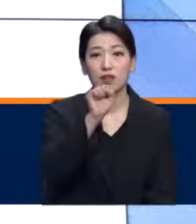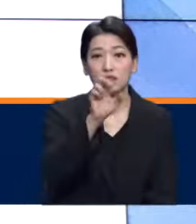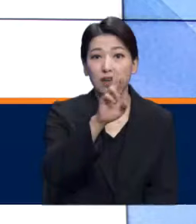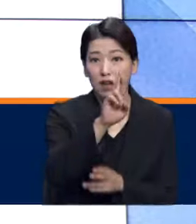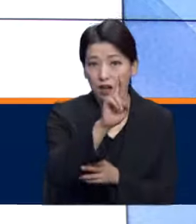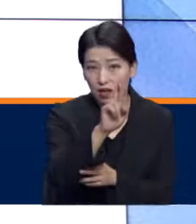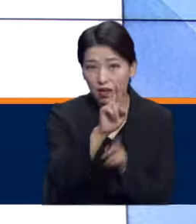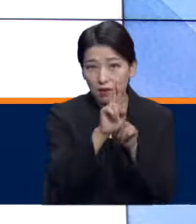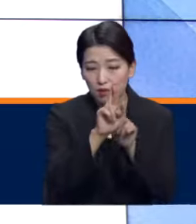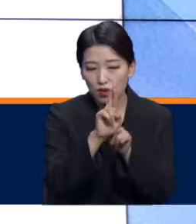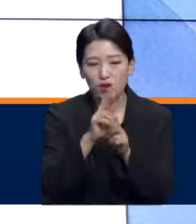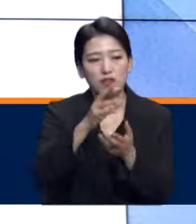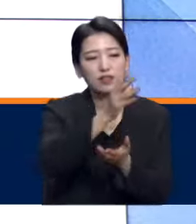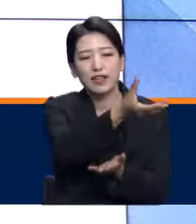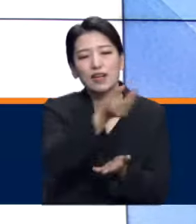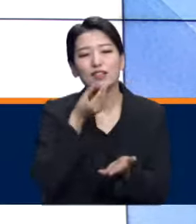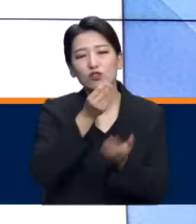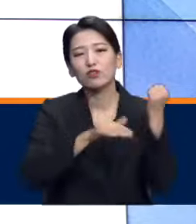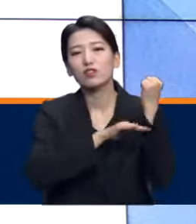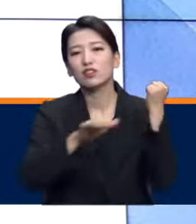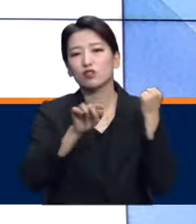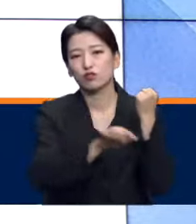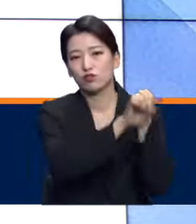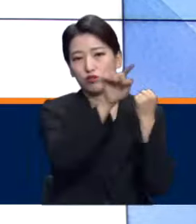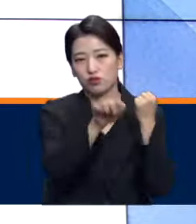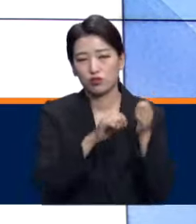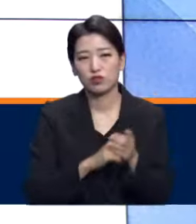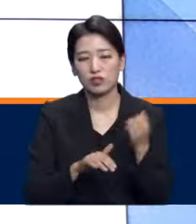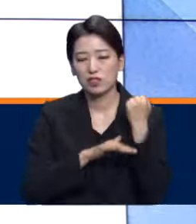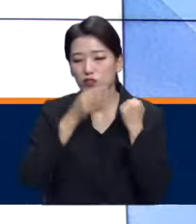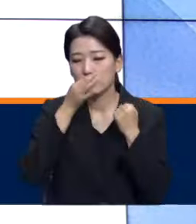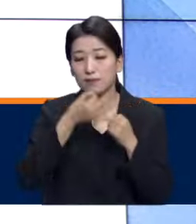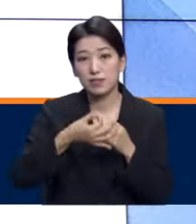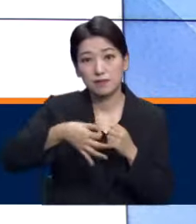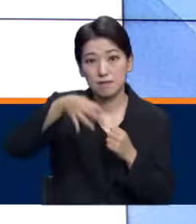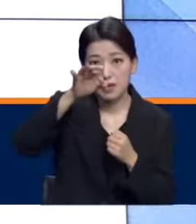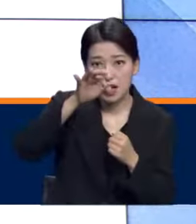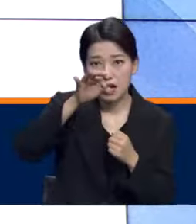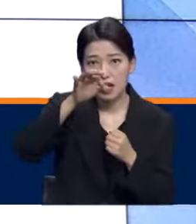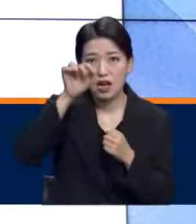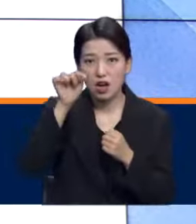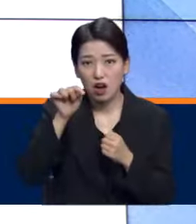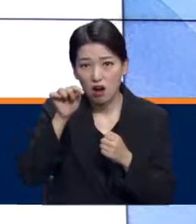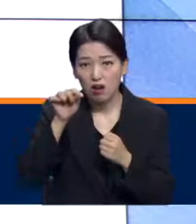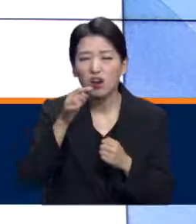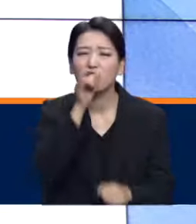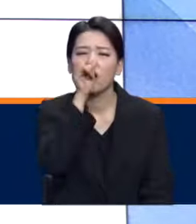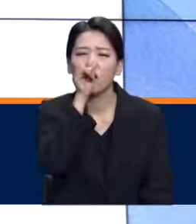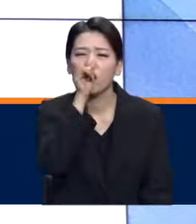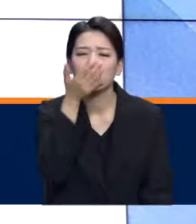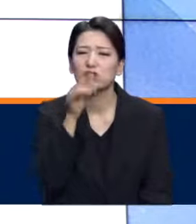들어갔습니다. 단순히 DSR 산정할 때 가산금이 추가하는 이 스트레스 DSR 차원이 아니라 아예 그냥